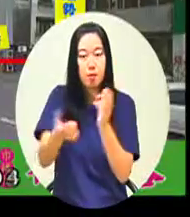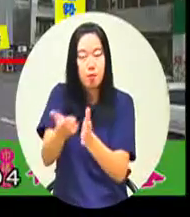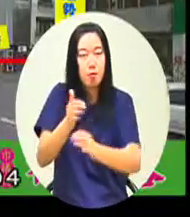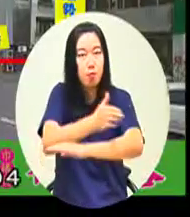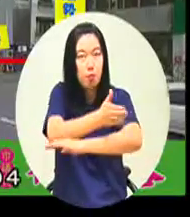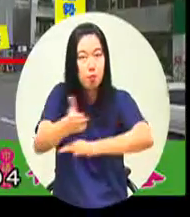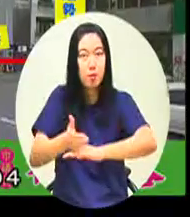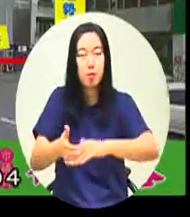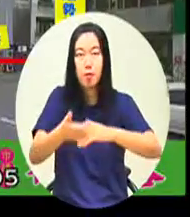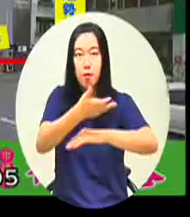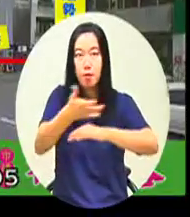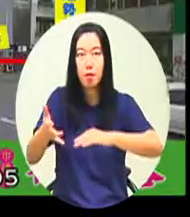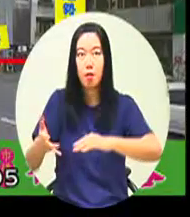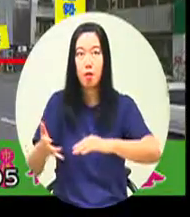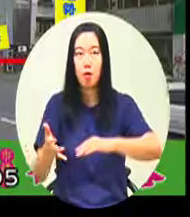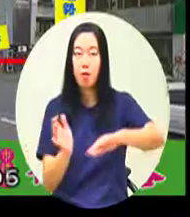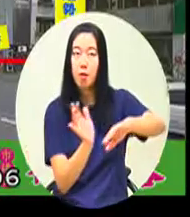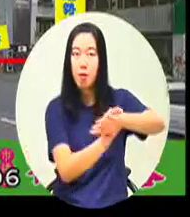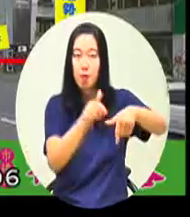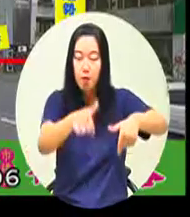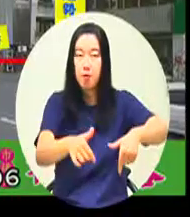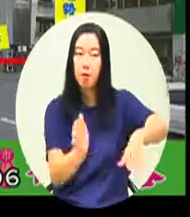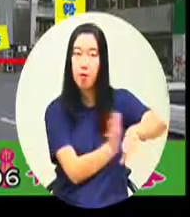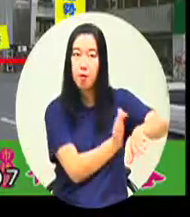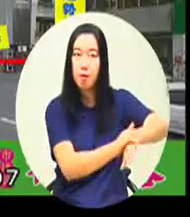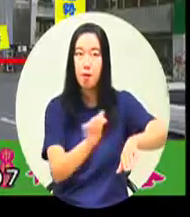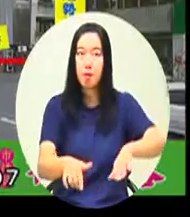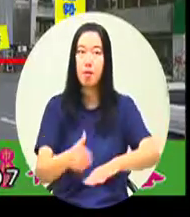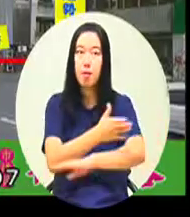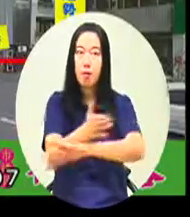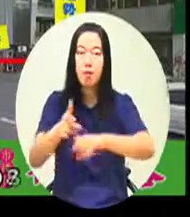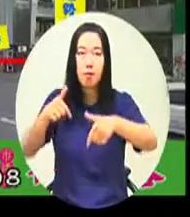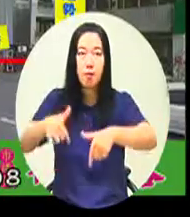以西。振兴路啊，